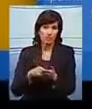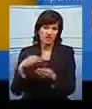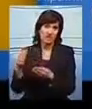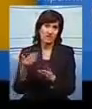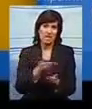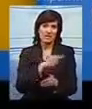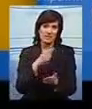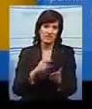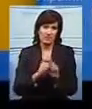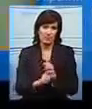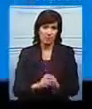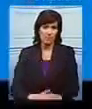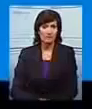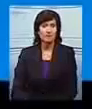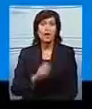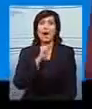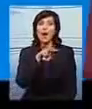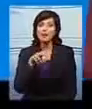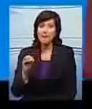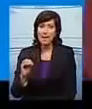дасть відповідь.